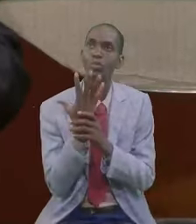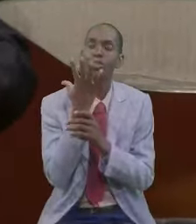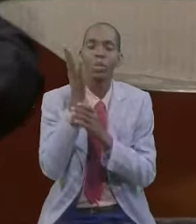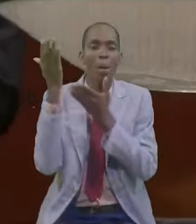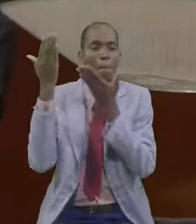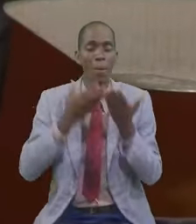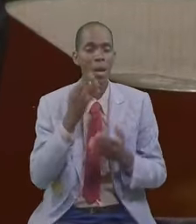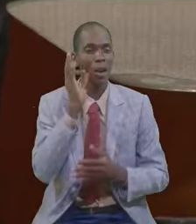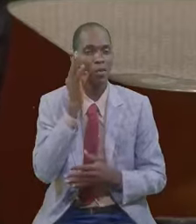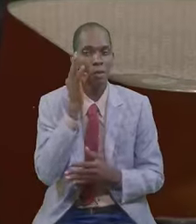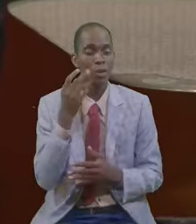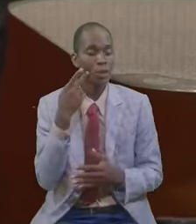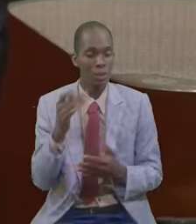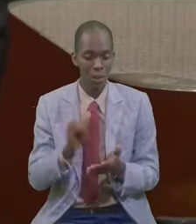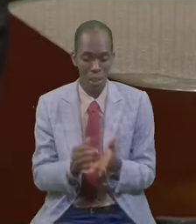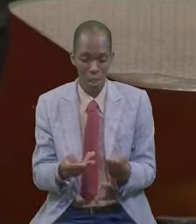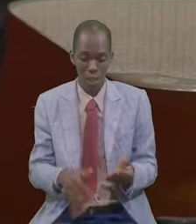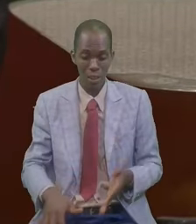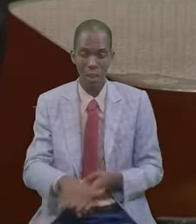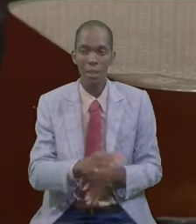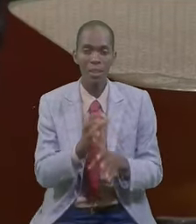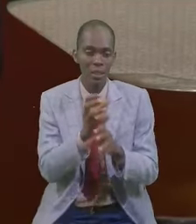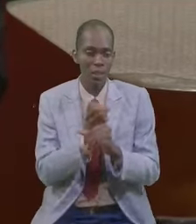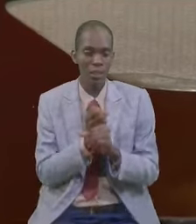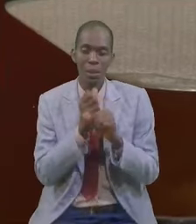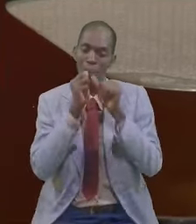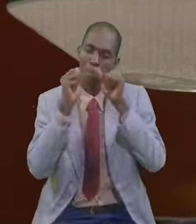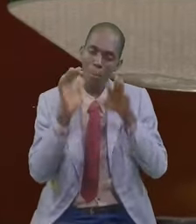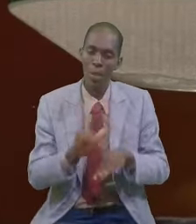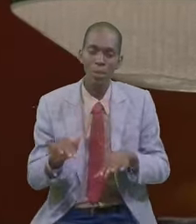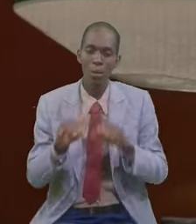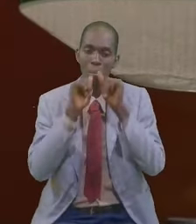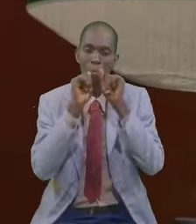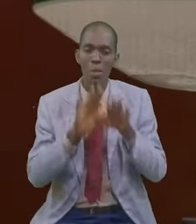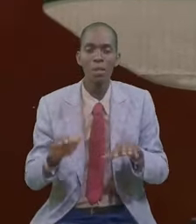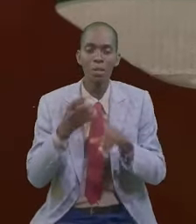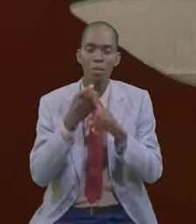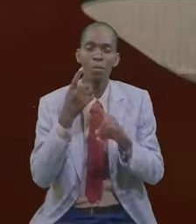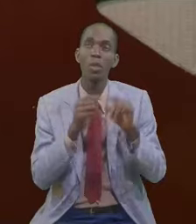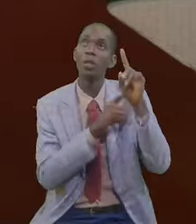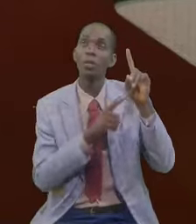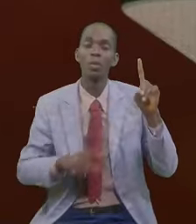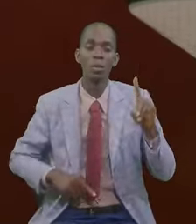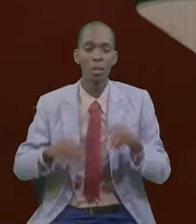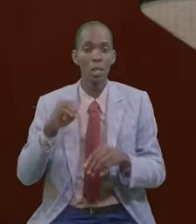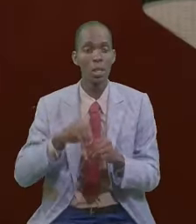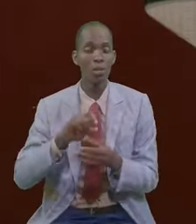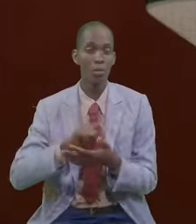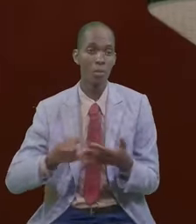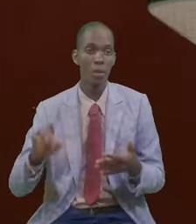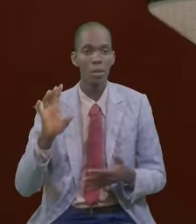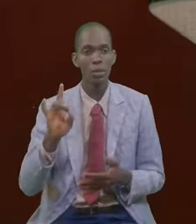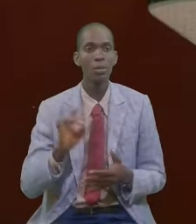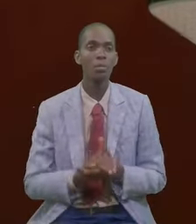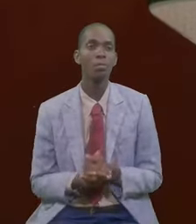germe, pousse et porte de fruits. La terre-là reçoit la bénédiction de Dieu. Et le verset 8